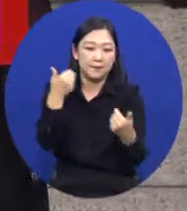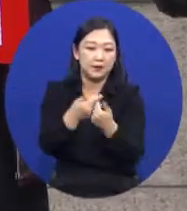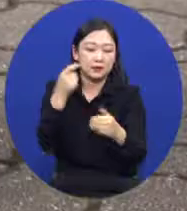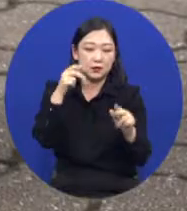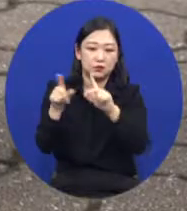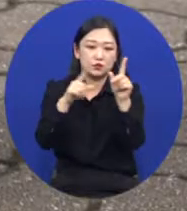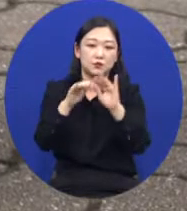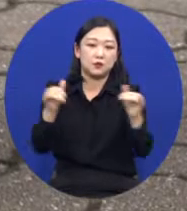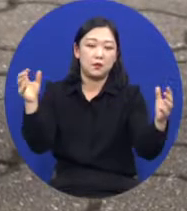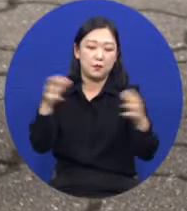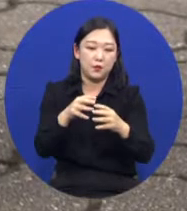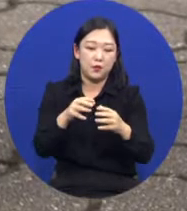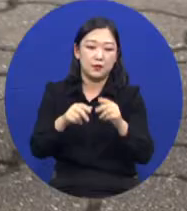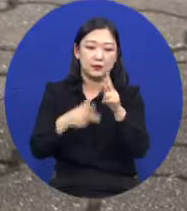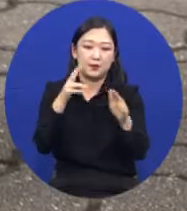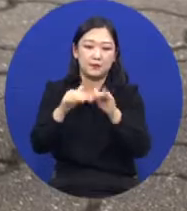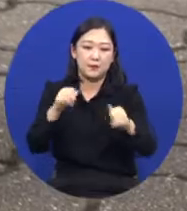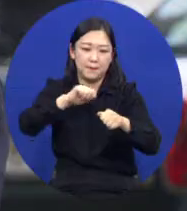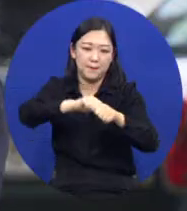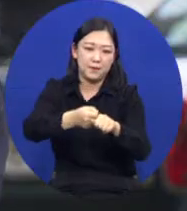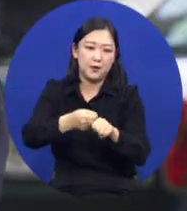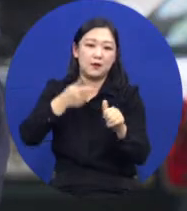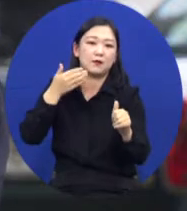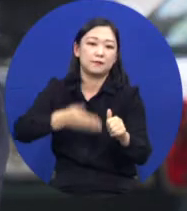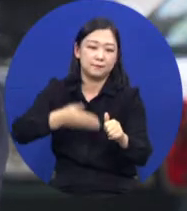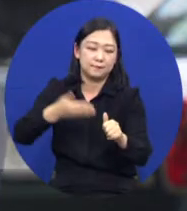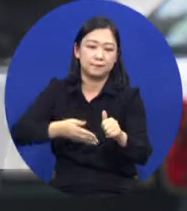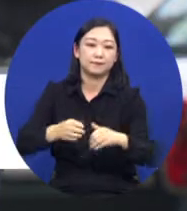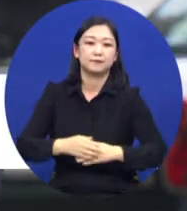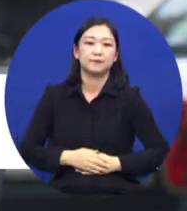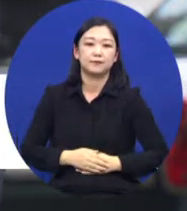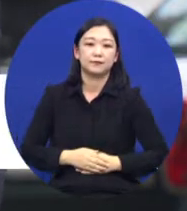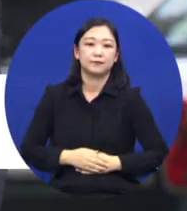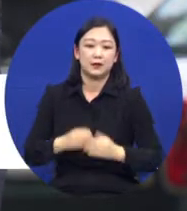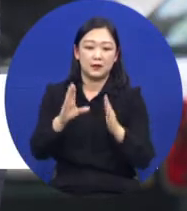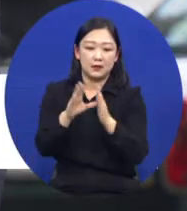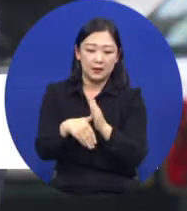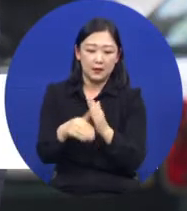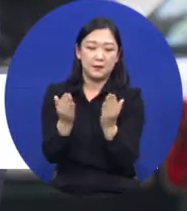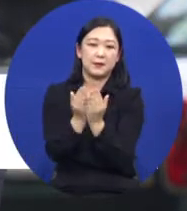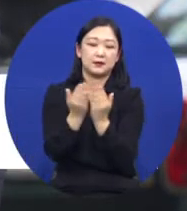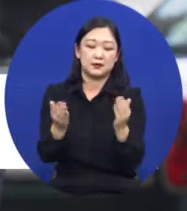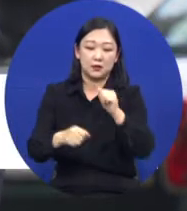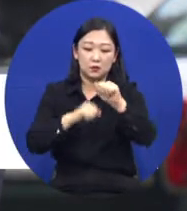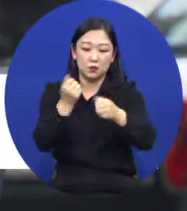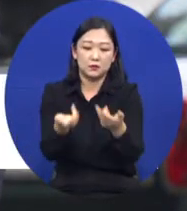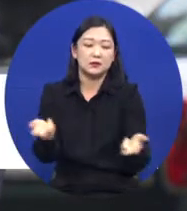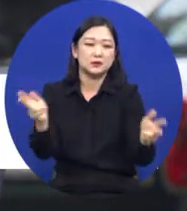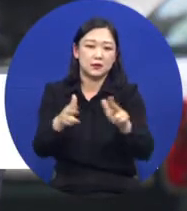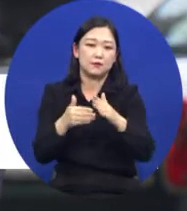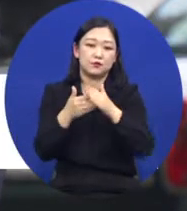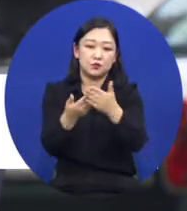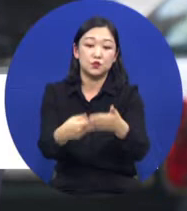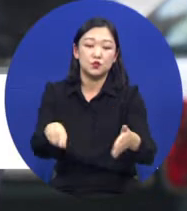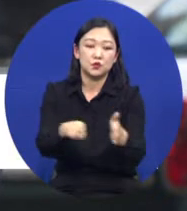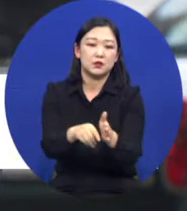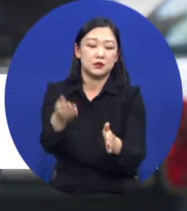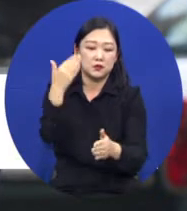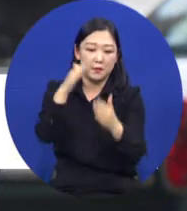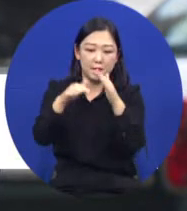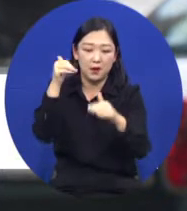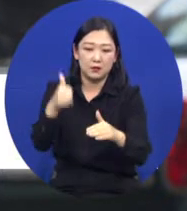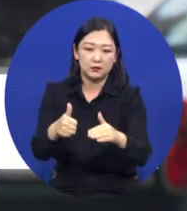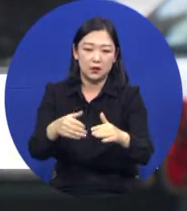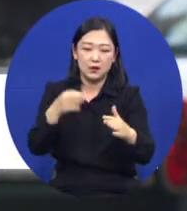사업자에게 엄벌을 촉구했습니다 시의 차고 적인 동물원 사업추진을 위해 전 2장을 금품 으로